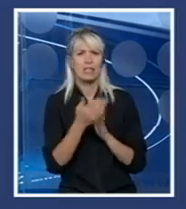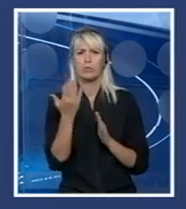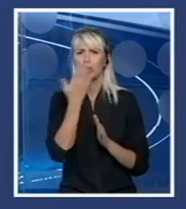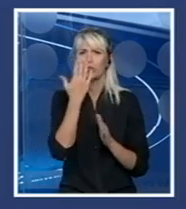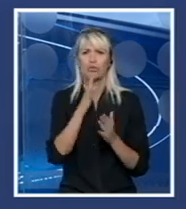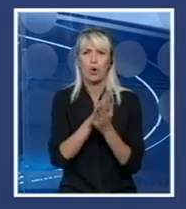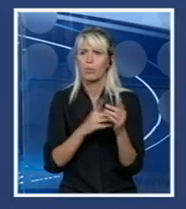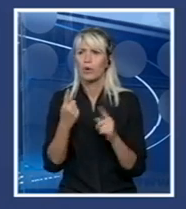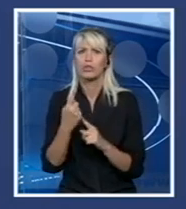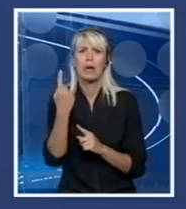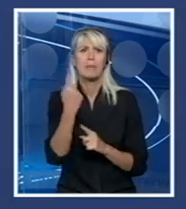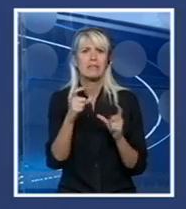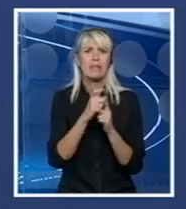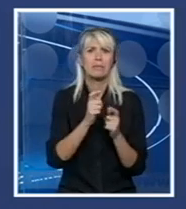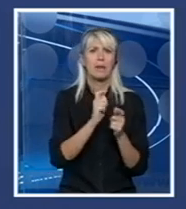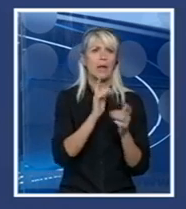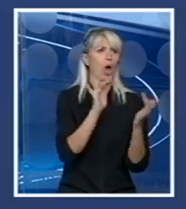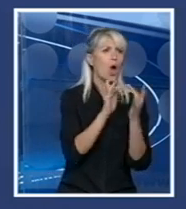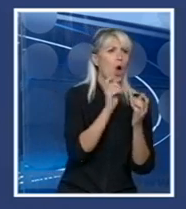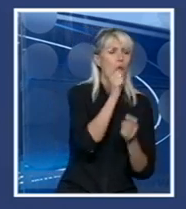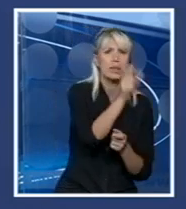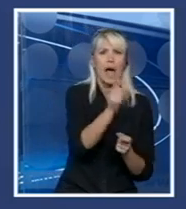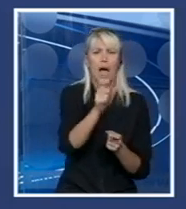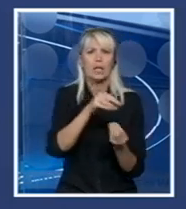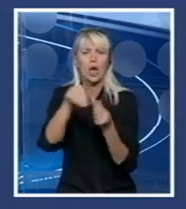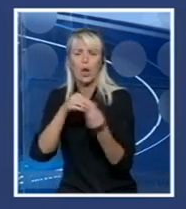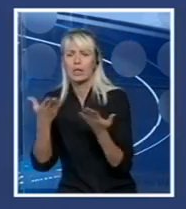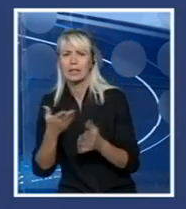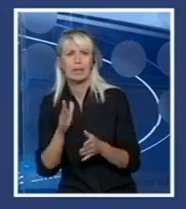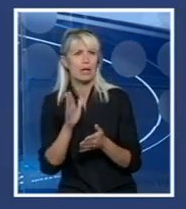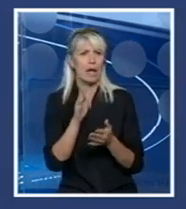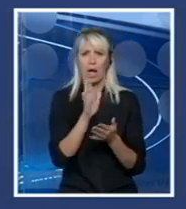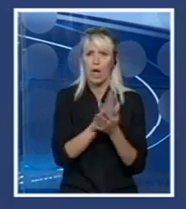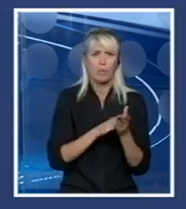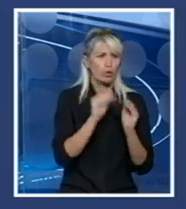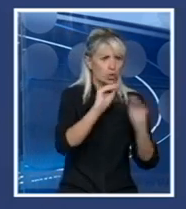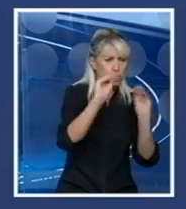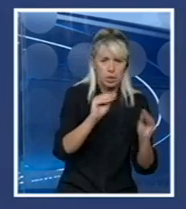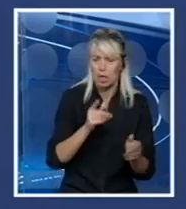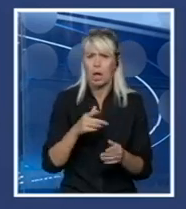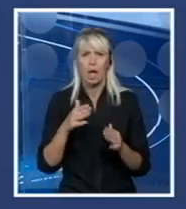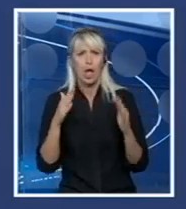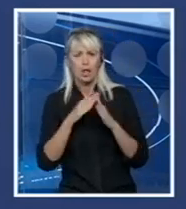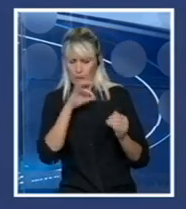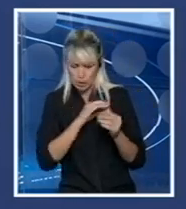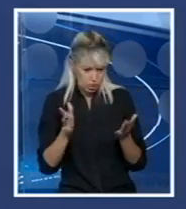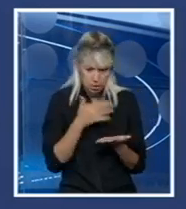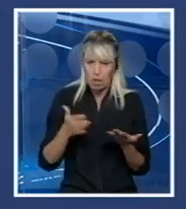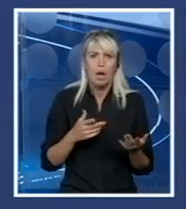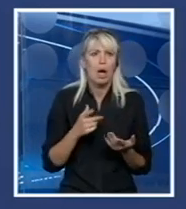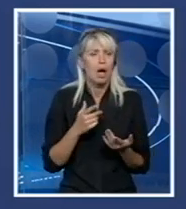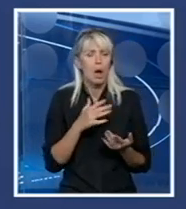predaju, komuniciraju s roditeljima, počnu da zadaju i pregledaju domaće zadatke. Previše posla za premalo